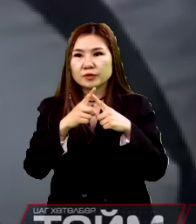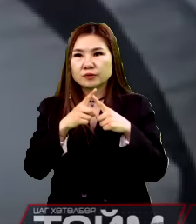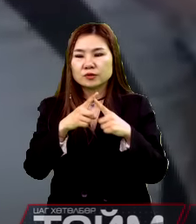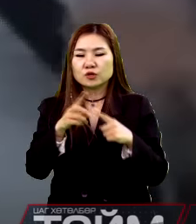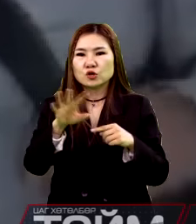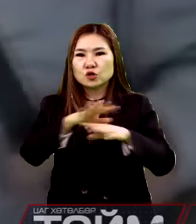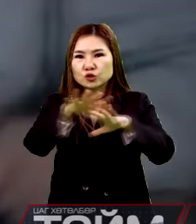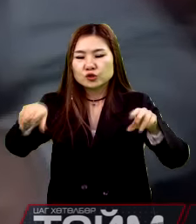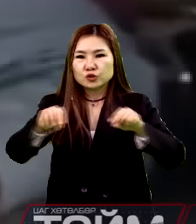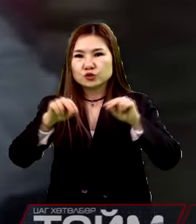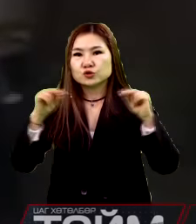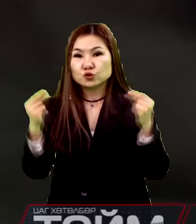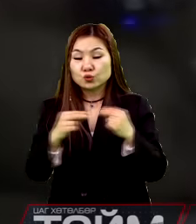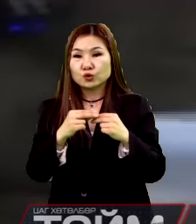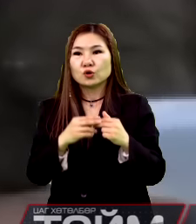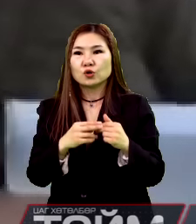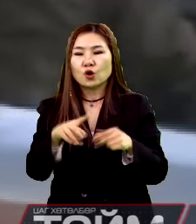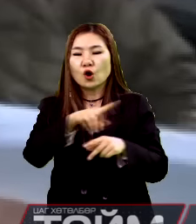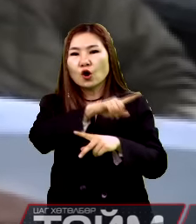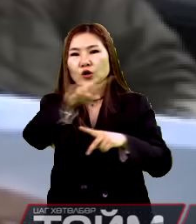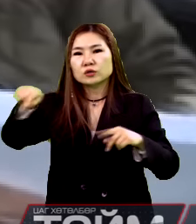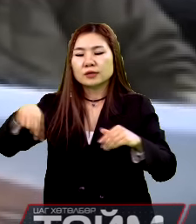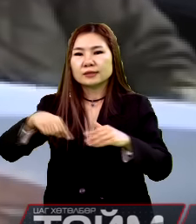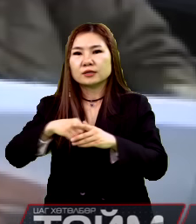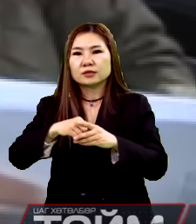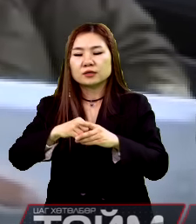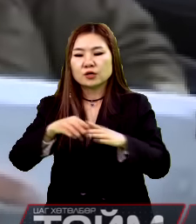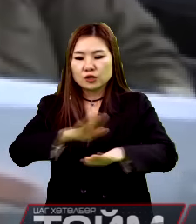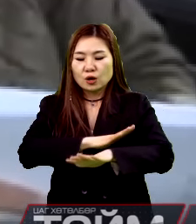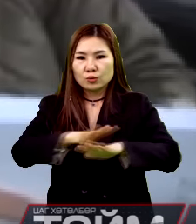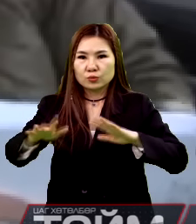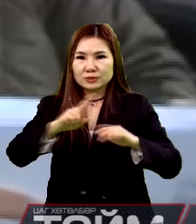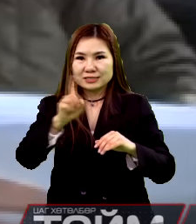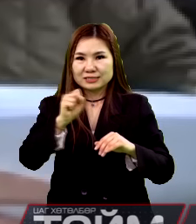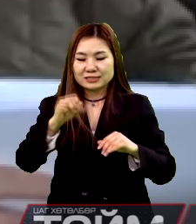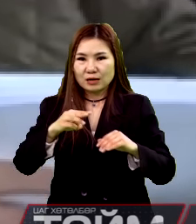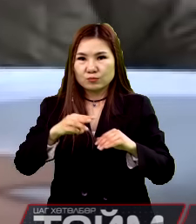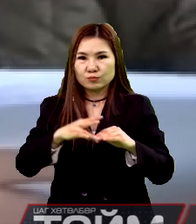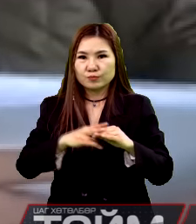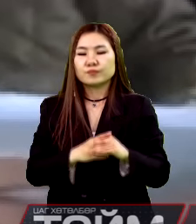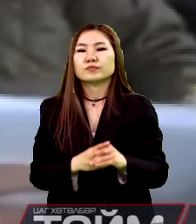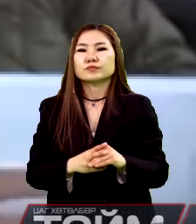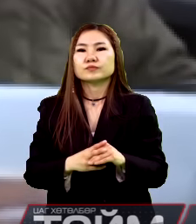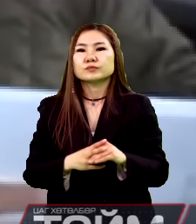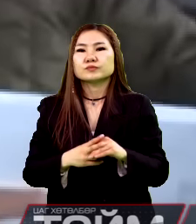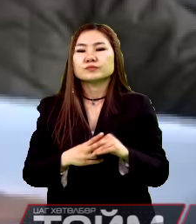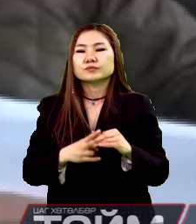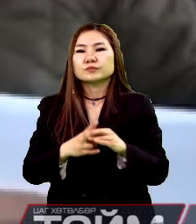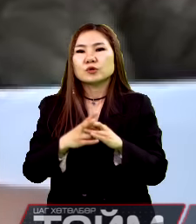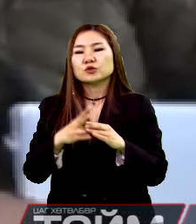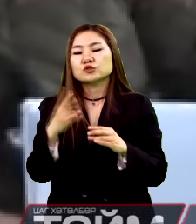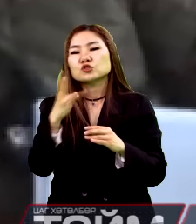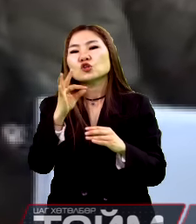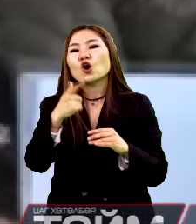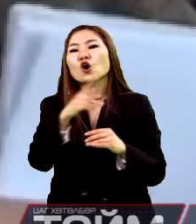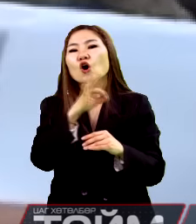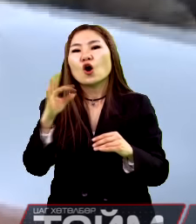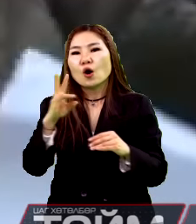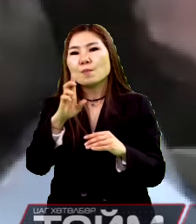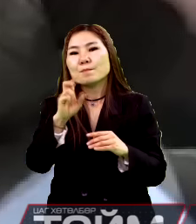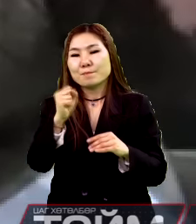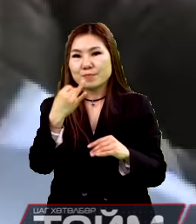энэ өргөн чөлөөний хоёр талаар явган хүний зам ногоон байгуулалт үүсгэх одоо ажлыг төлөвлөж